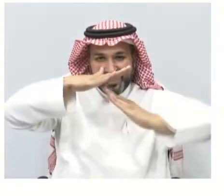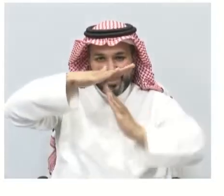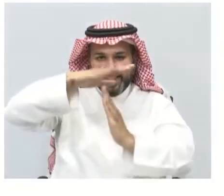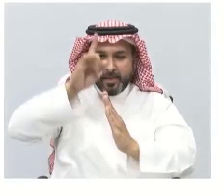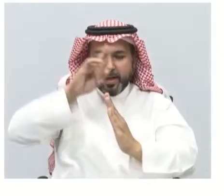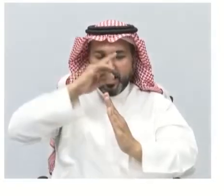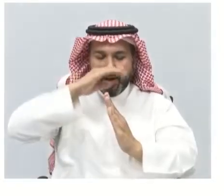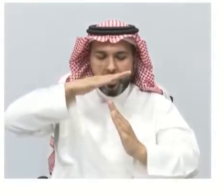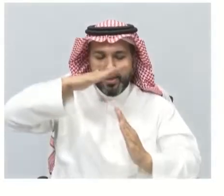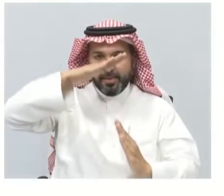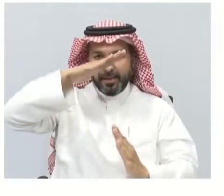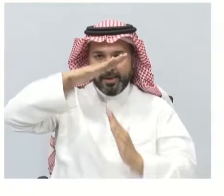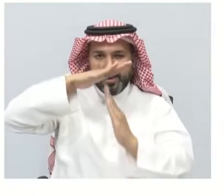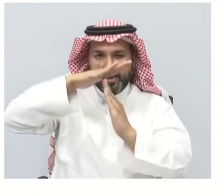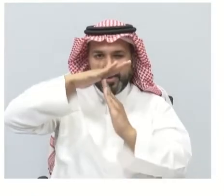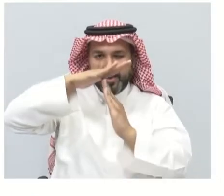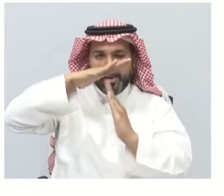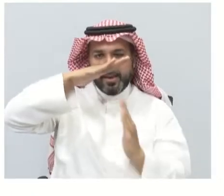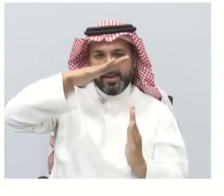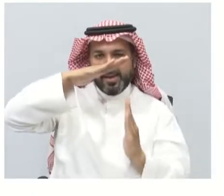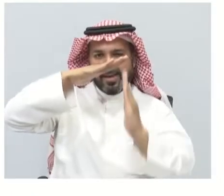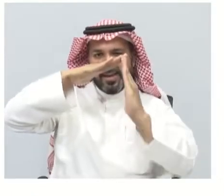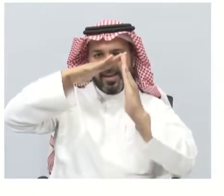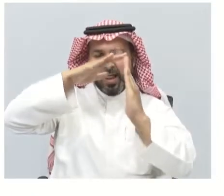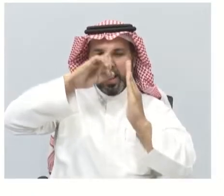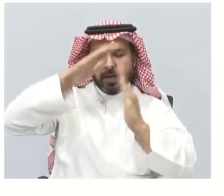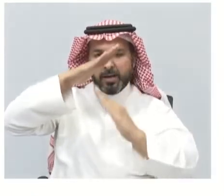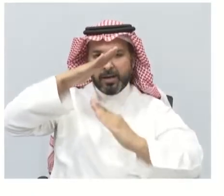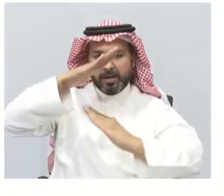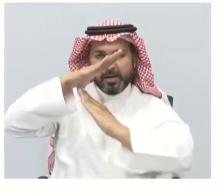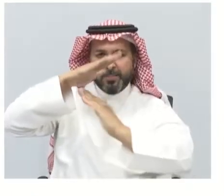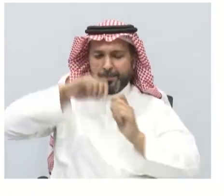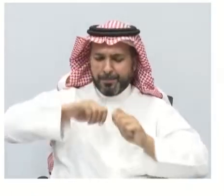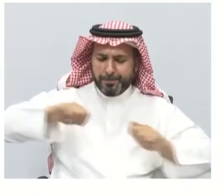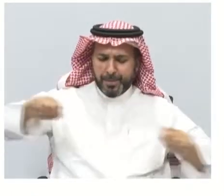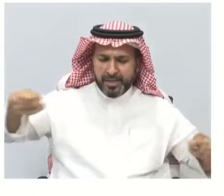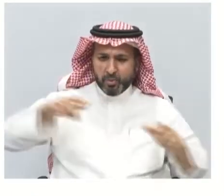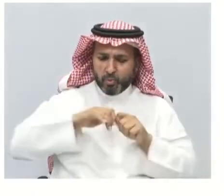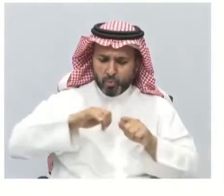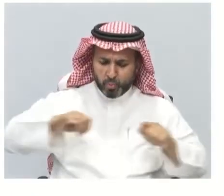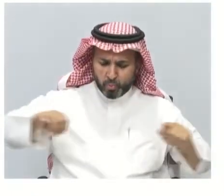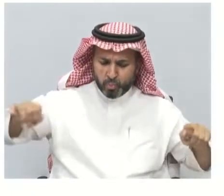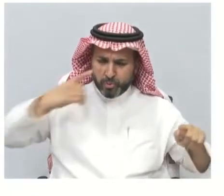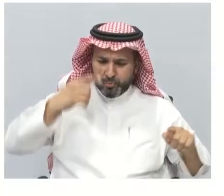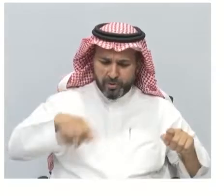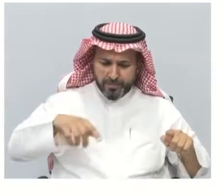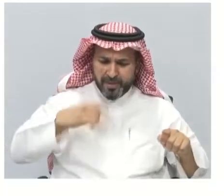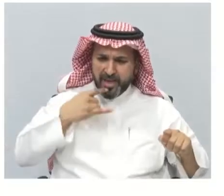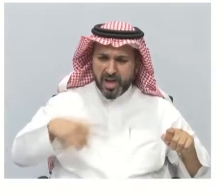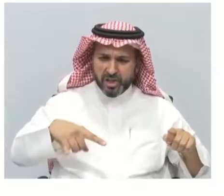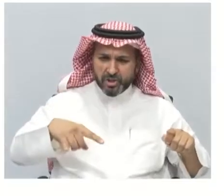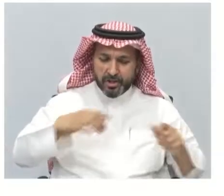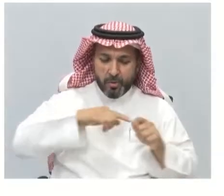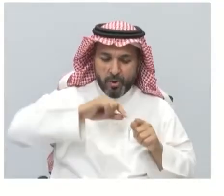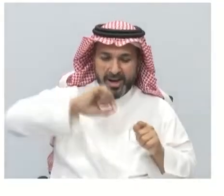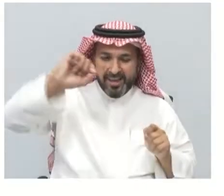ذلك المستقيم وتسمى هذه البعد بين ايش بين النقطه س والمستقيم اي بي هذا هو المستقيم اي بي